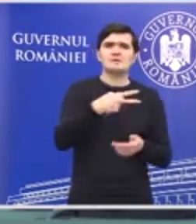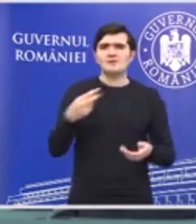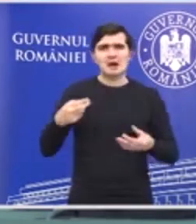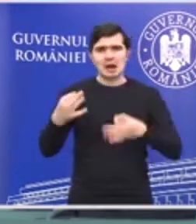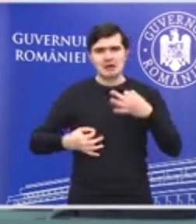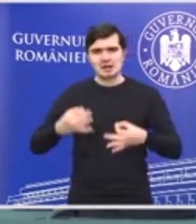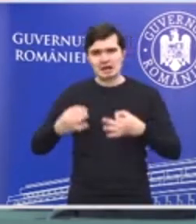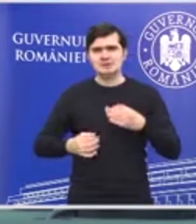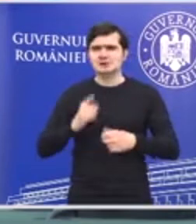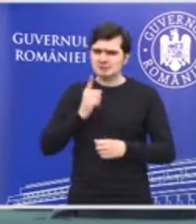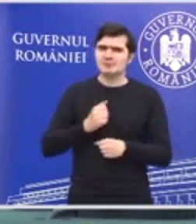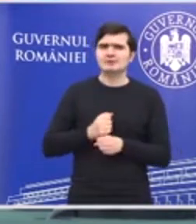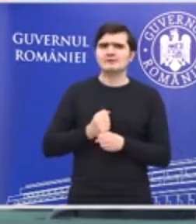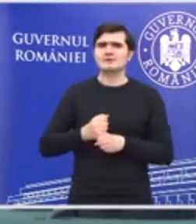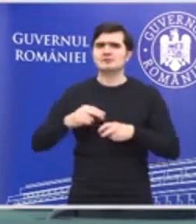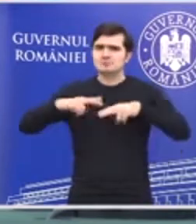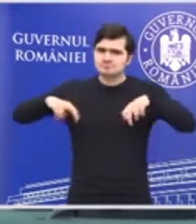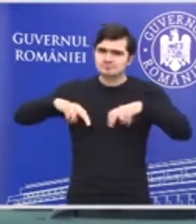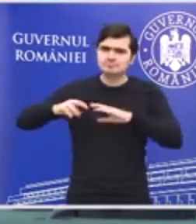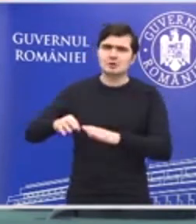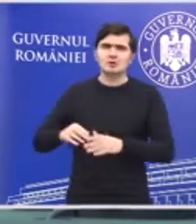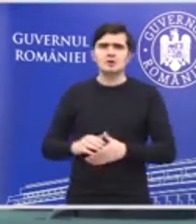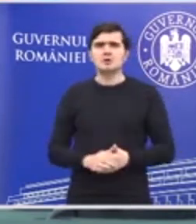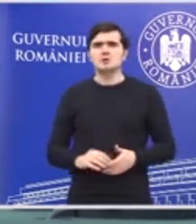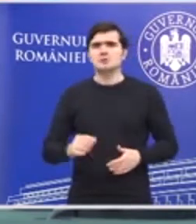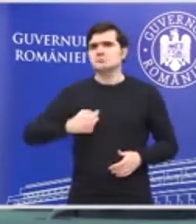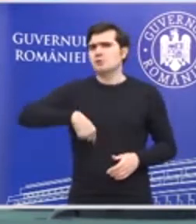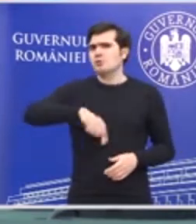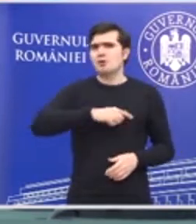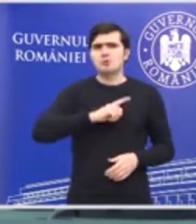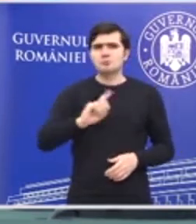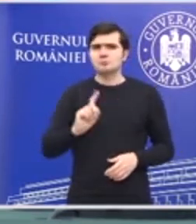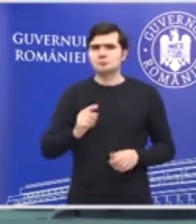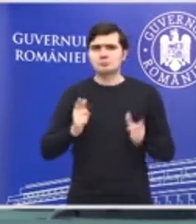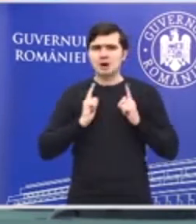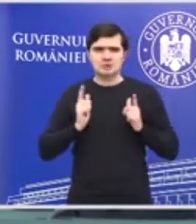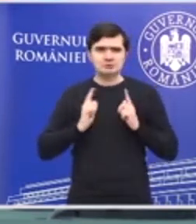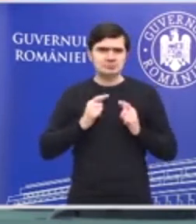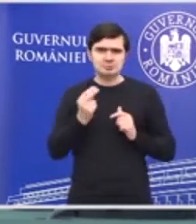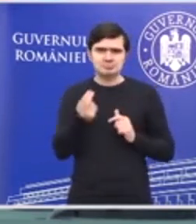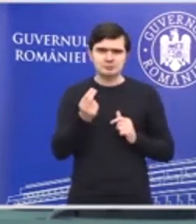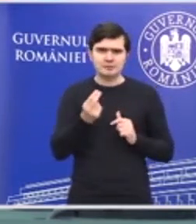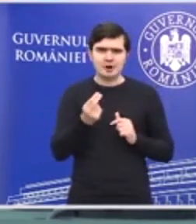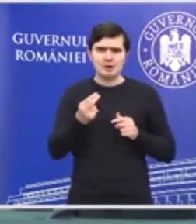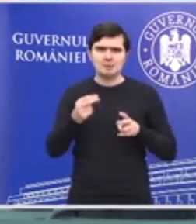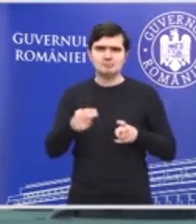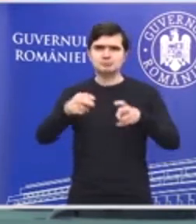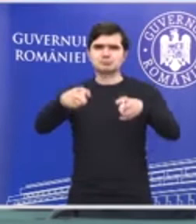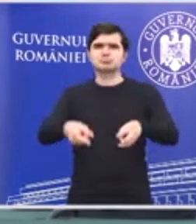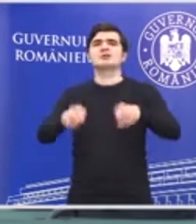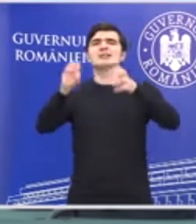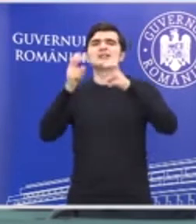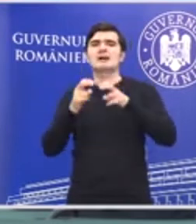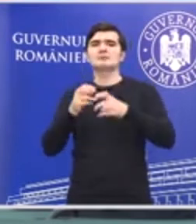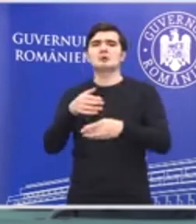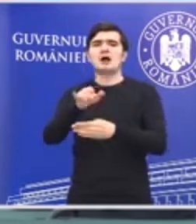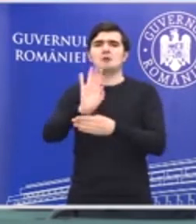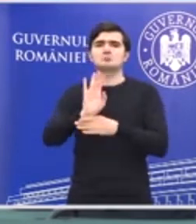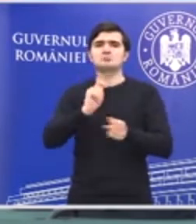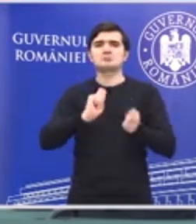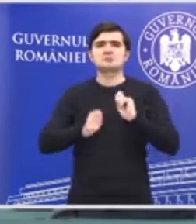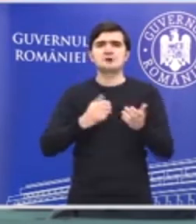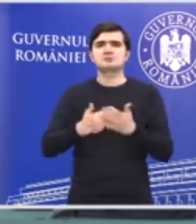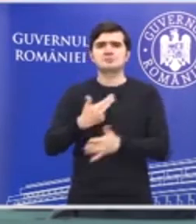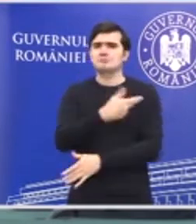neinvestigate. Nu ne așteptăm la o retragere a autorizării de punere pe piață a acestui